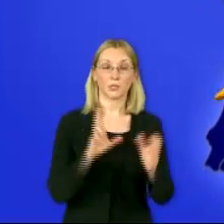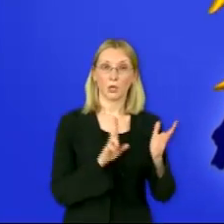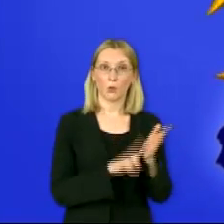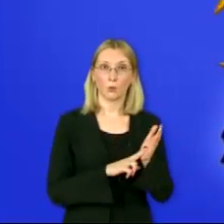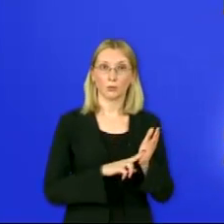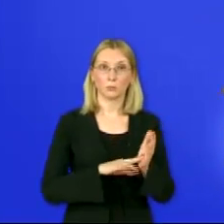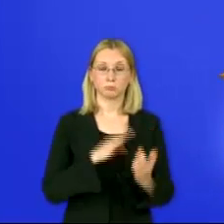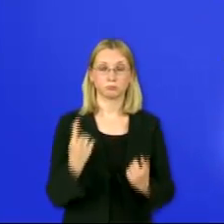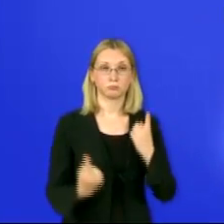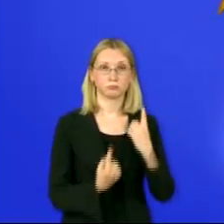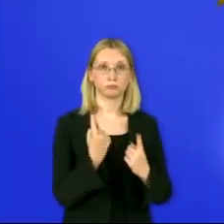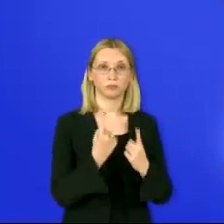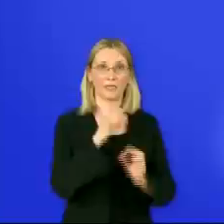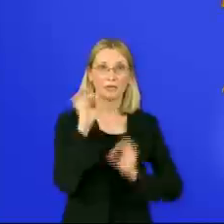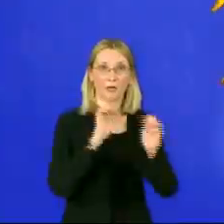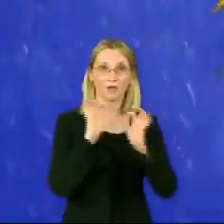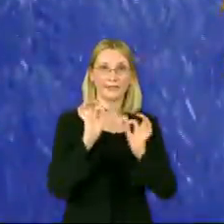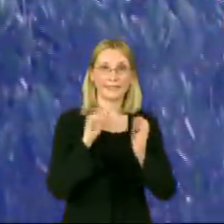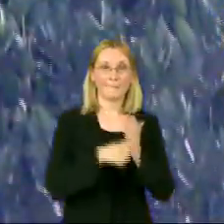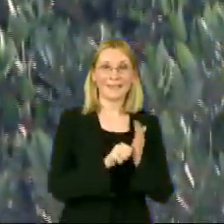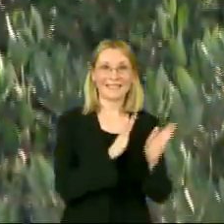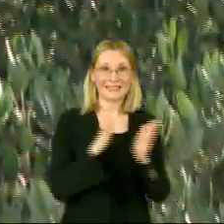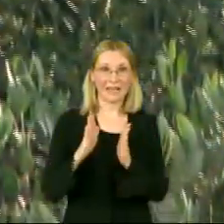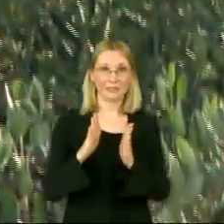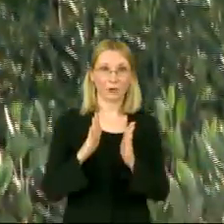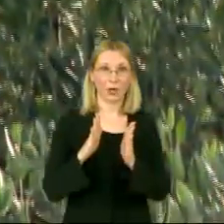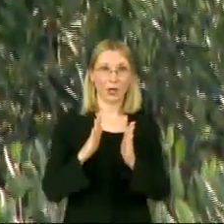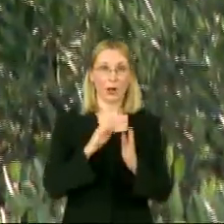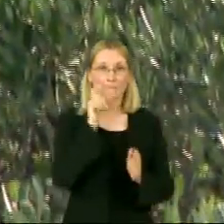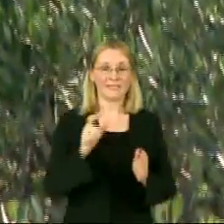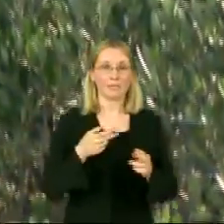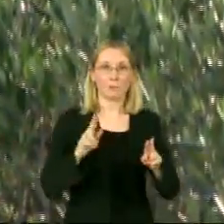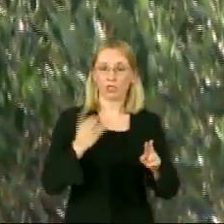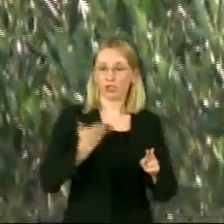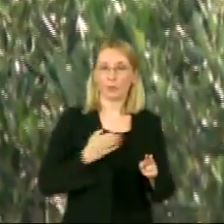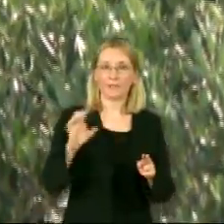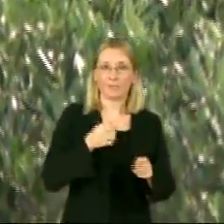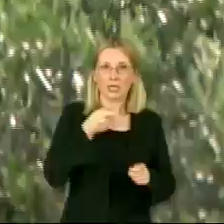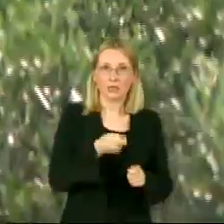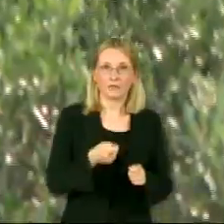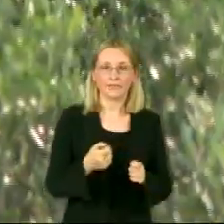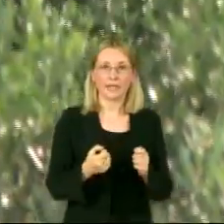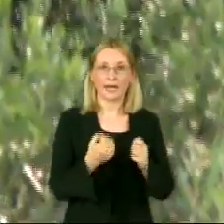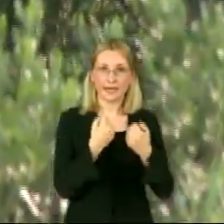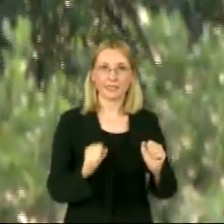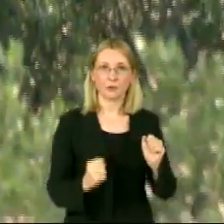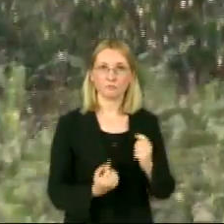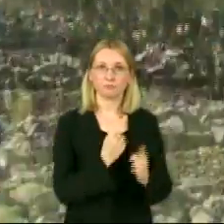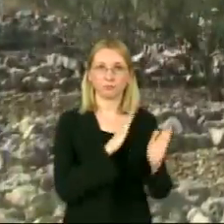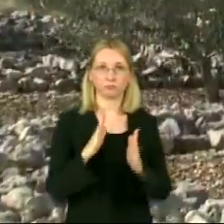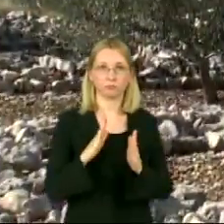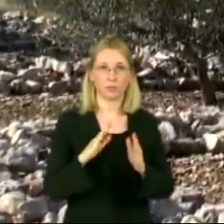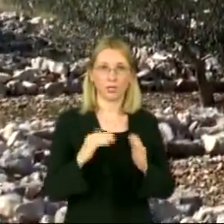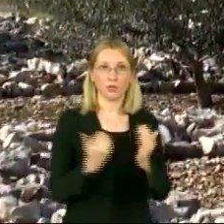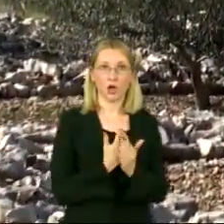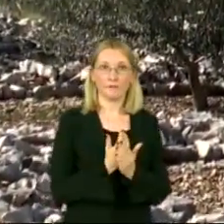U Europskoj uniji uopće ne postoje kvote za maslinarstvo. Maslinari će čak moći dobiti europski novac za razvoj postojećih maslinika,